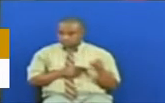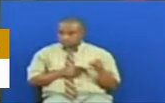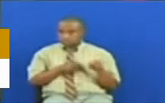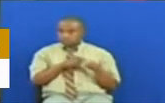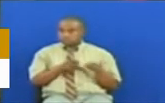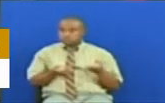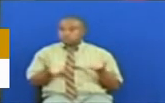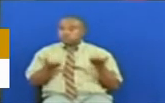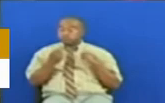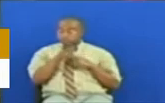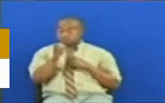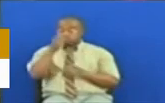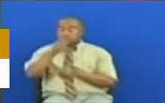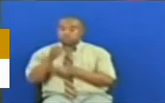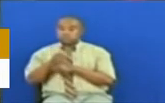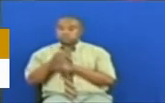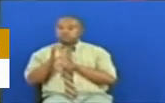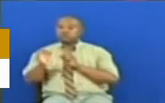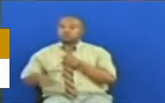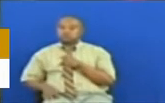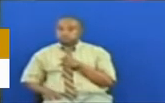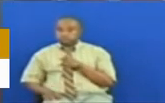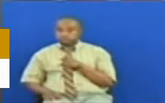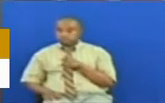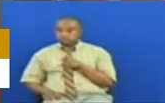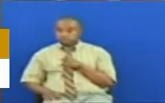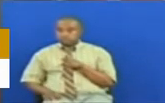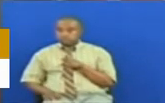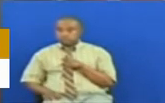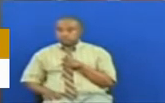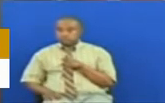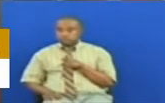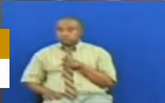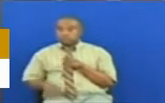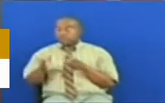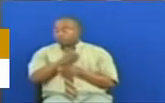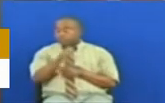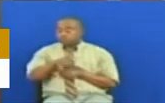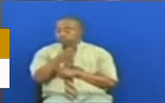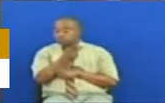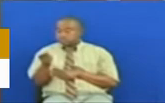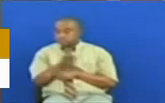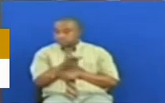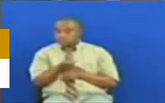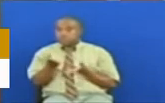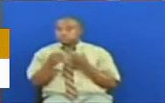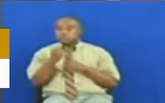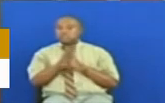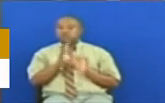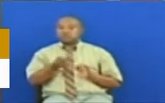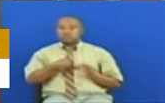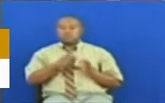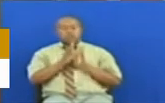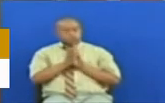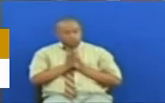hii iweze kufanya kazi vizuri, na kwa kuwa kwamba imefanyika consultation vizuri na pande zote mbili, ili iweze kufanya kazi vizuri. Kwa hiyo ni muombe mheshimiwa